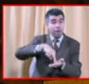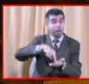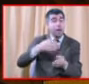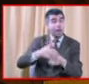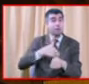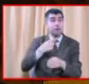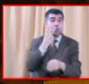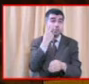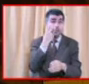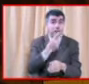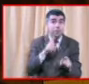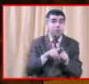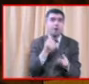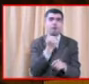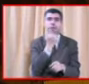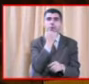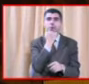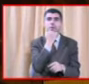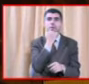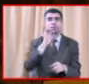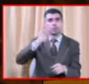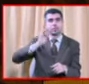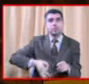وقع كاين غلط لانه